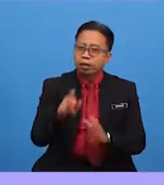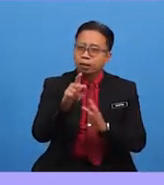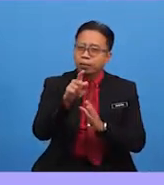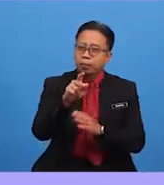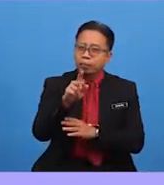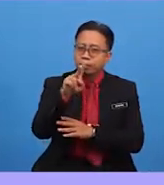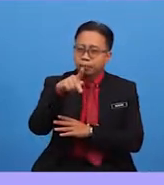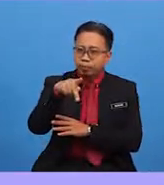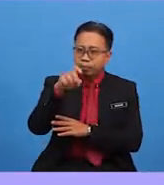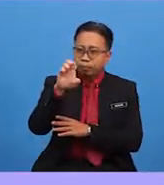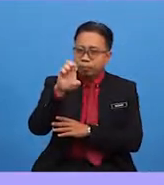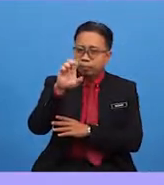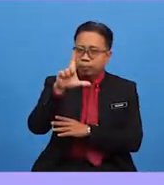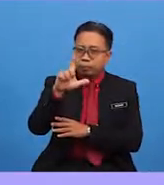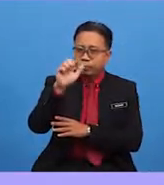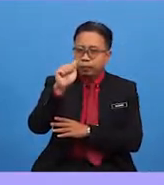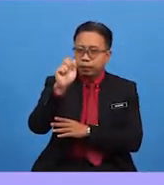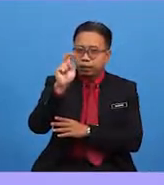pelangi.